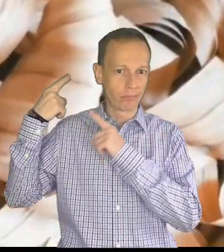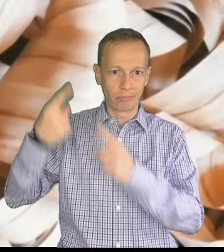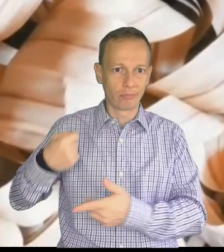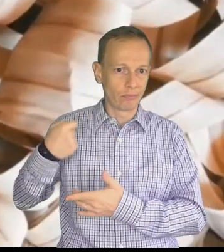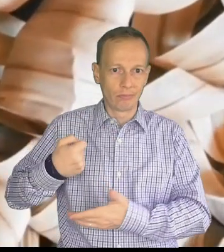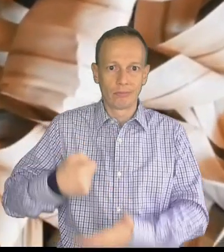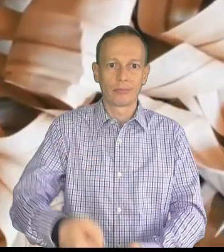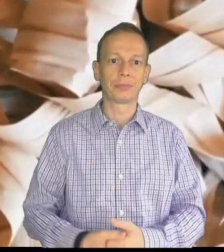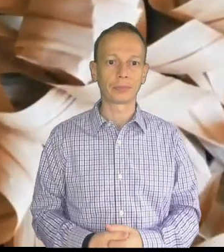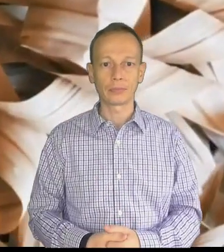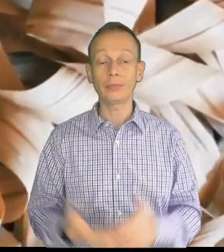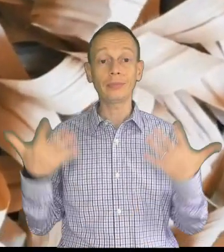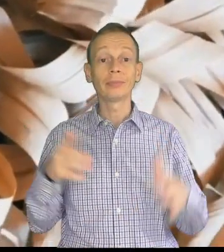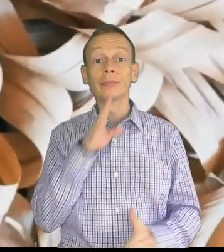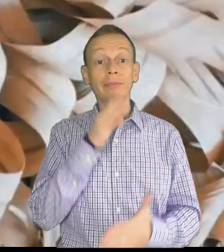des pratiques centenaires.